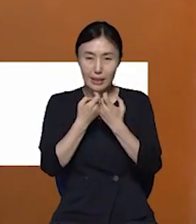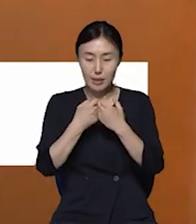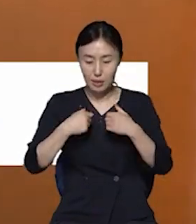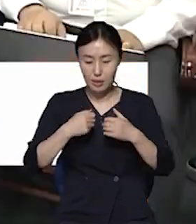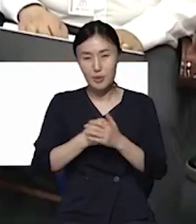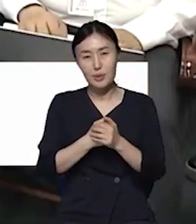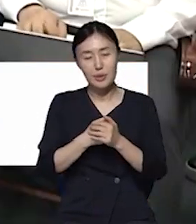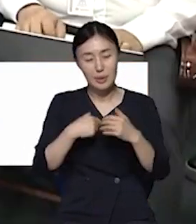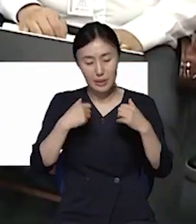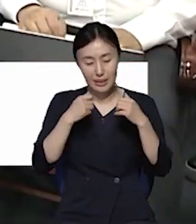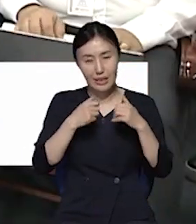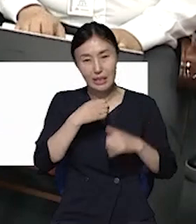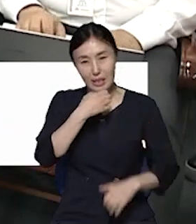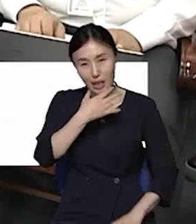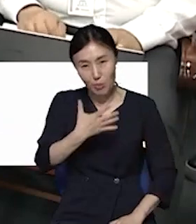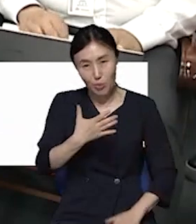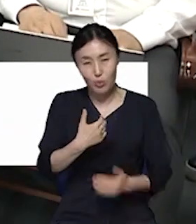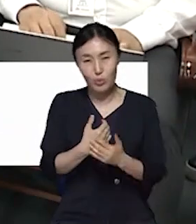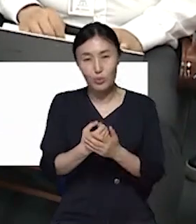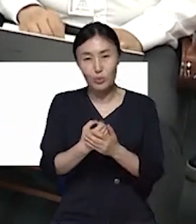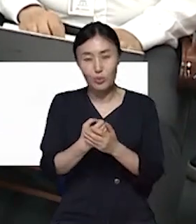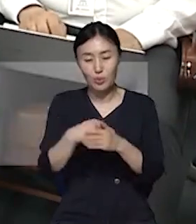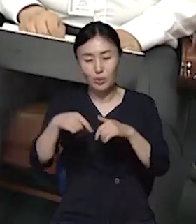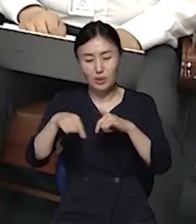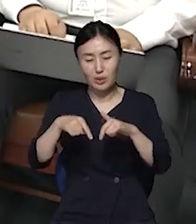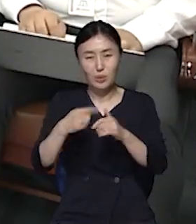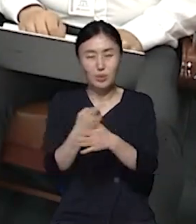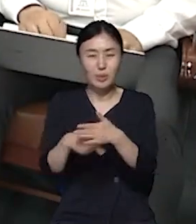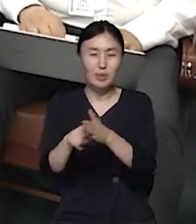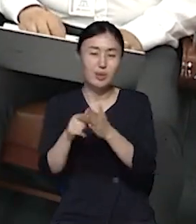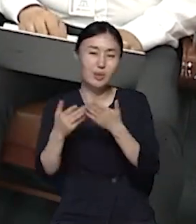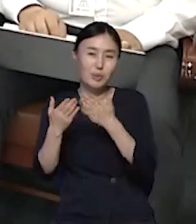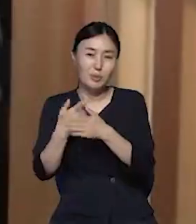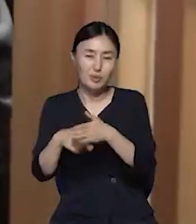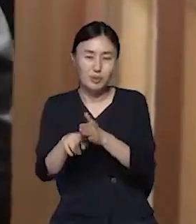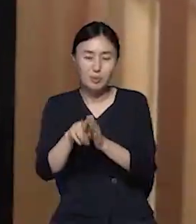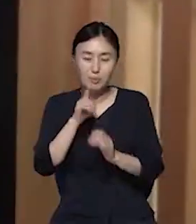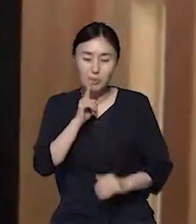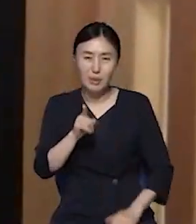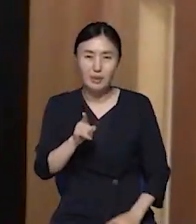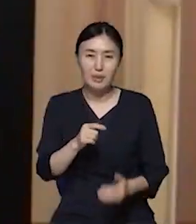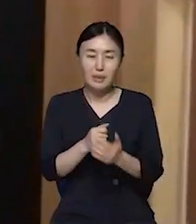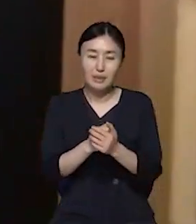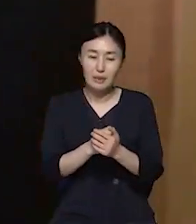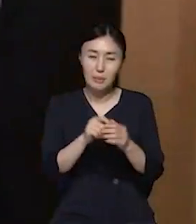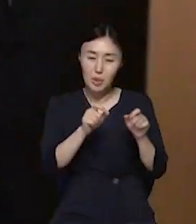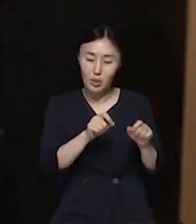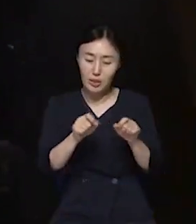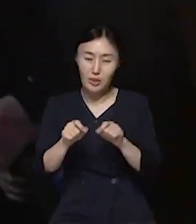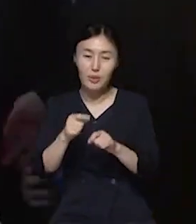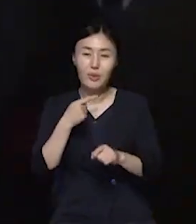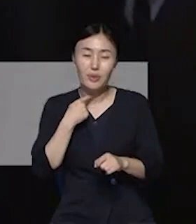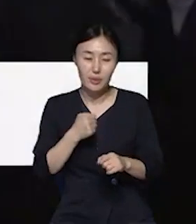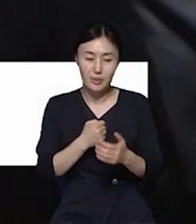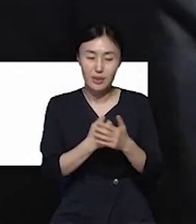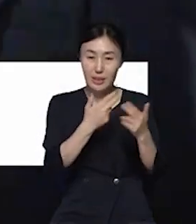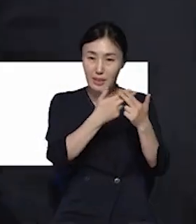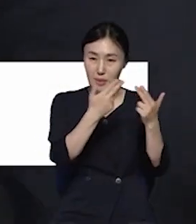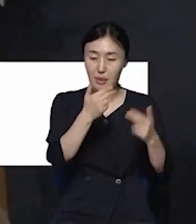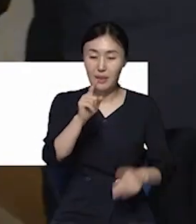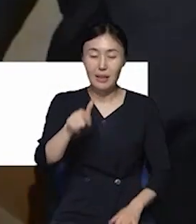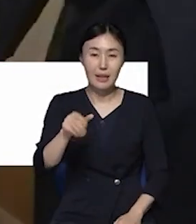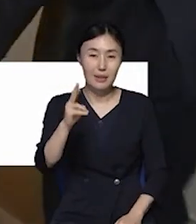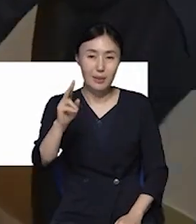한다며 이 대표의 거취 문제까지 거론한 것으로 알려졌습니다. 한 차례 연기됐던 이 대표와 이낙연